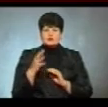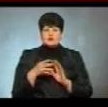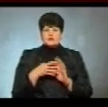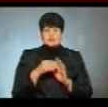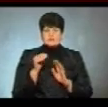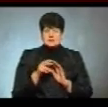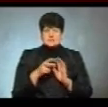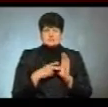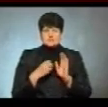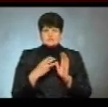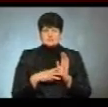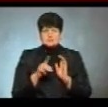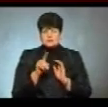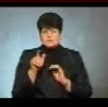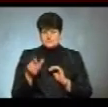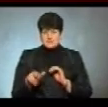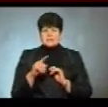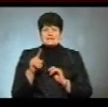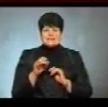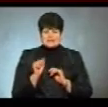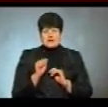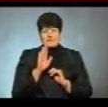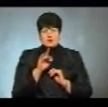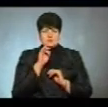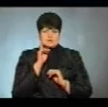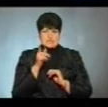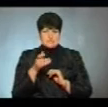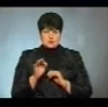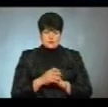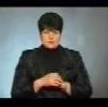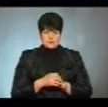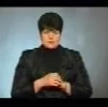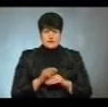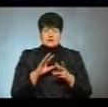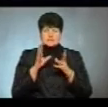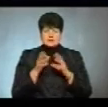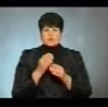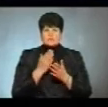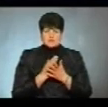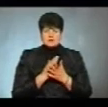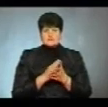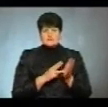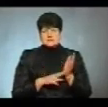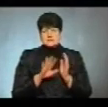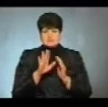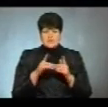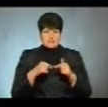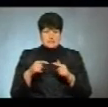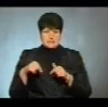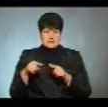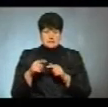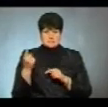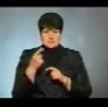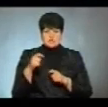49 781 особа за Володимира Зеленського. Загалом є 85 дільниць. Перша дільниця до нас